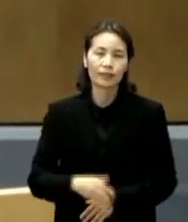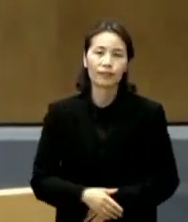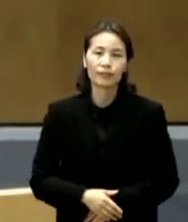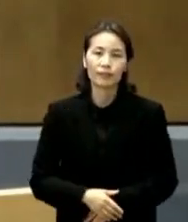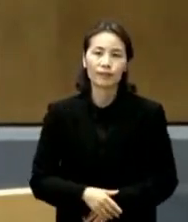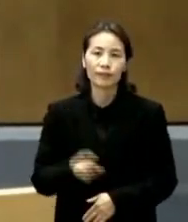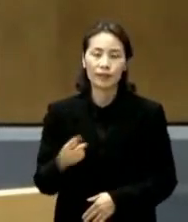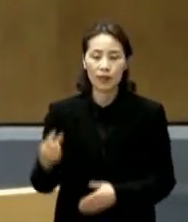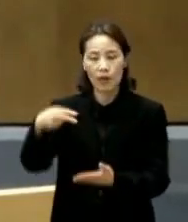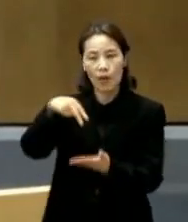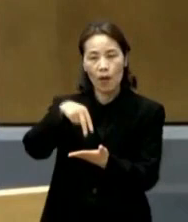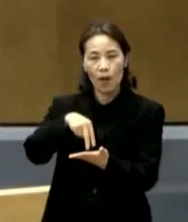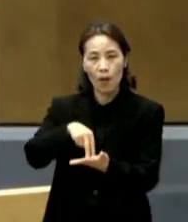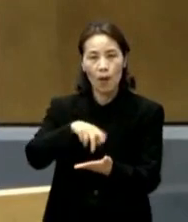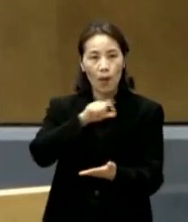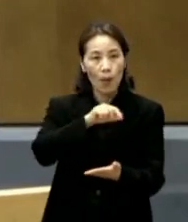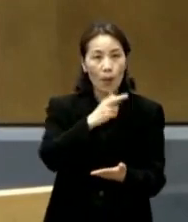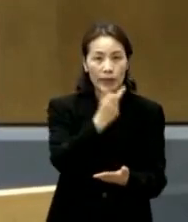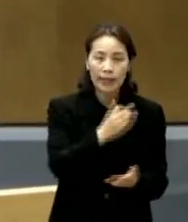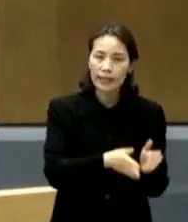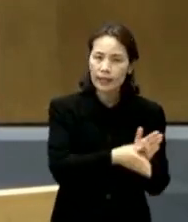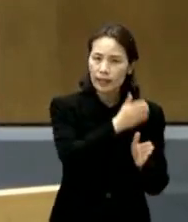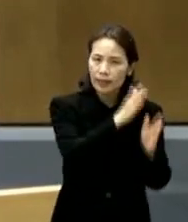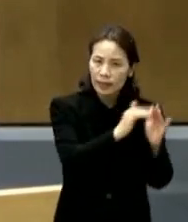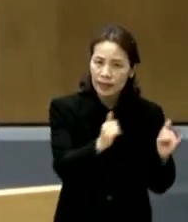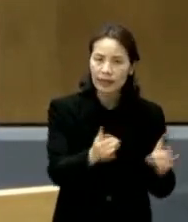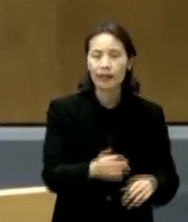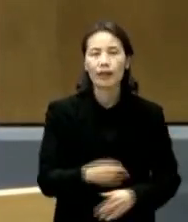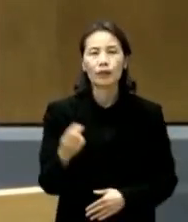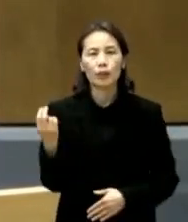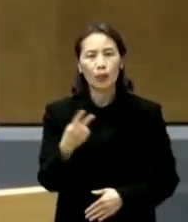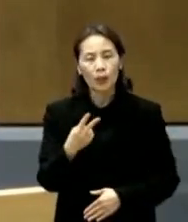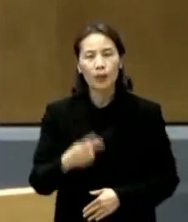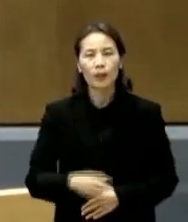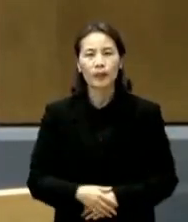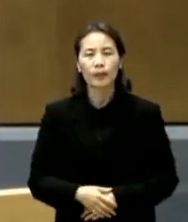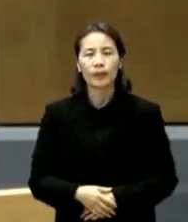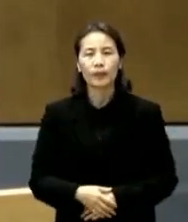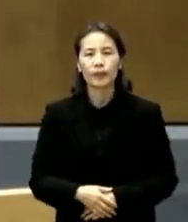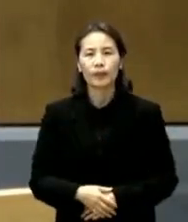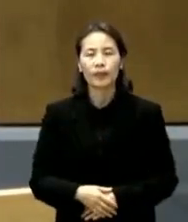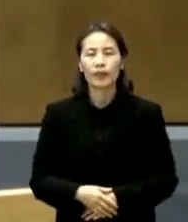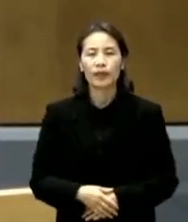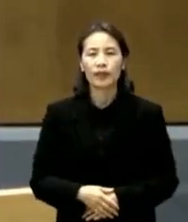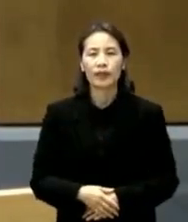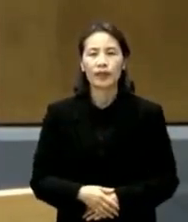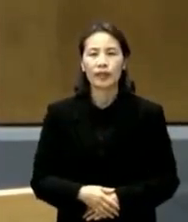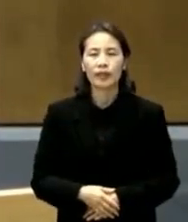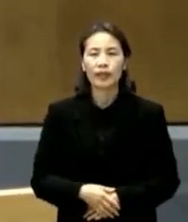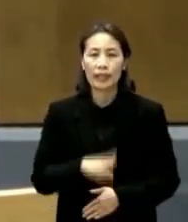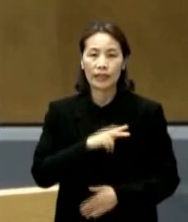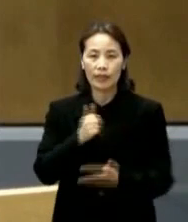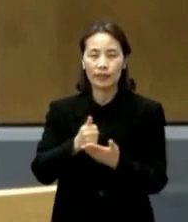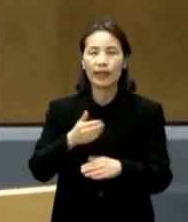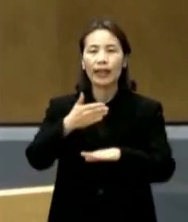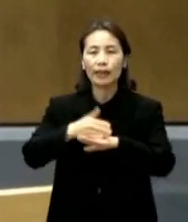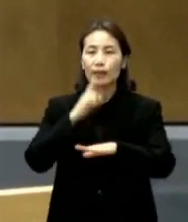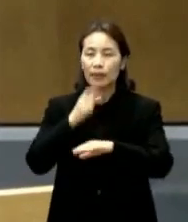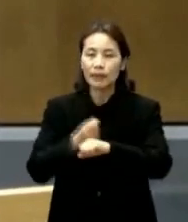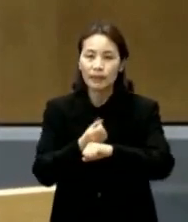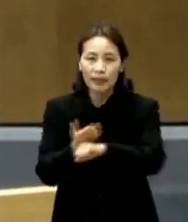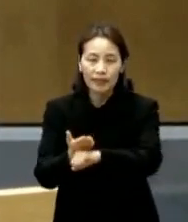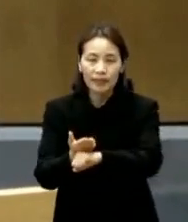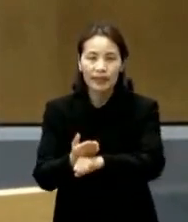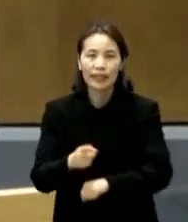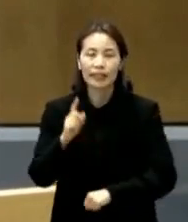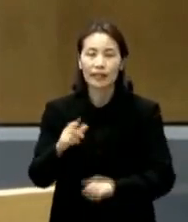자리에 서게 해주신 오산 시민 여러분과 또한 여러분께 감사드립니다. 또한 이